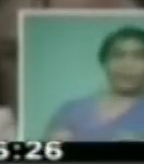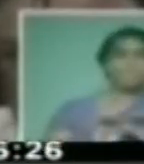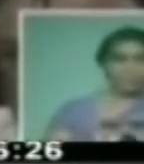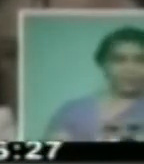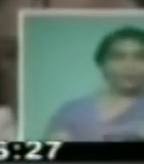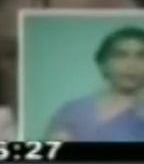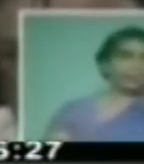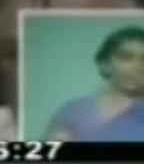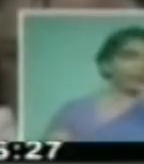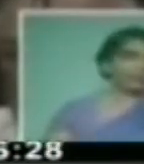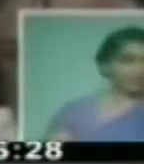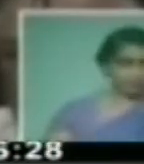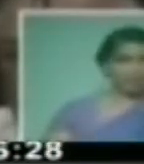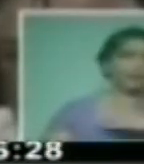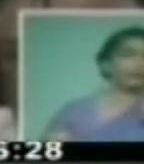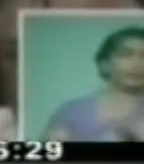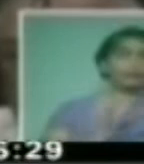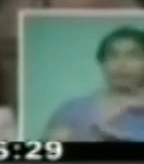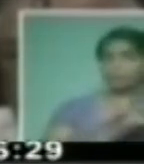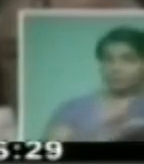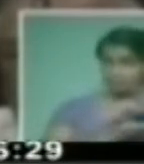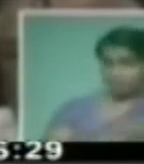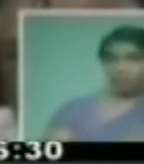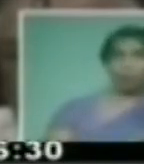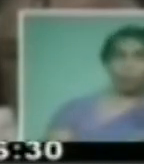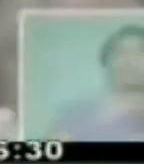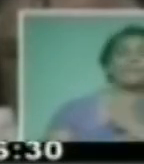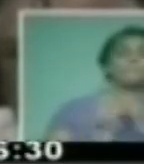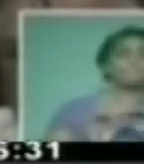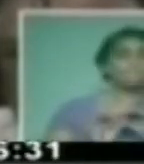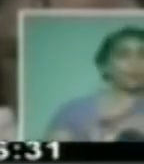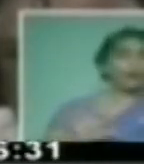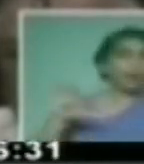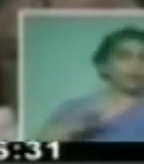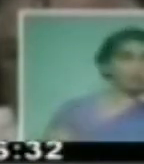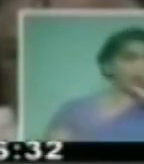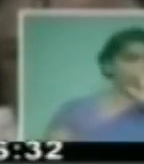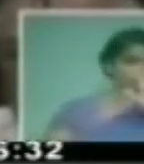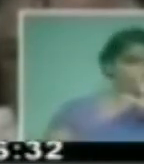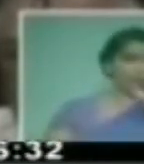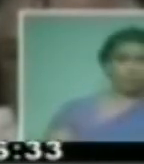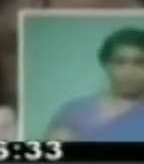பில்லியன் தேசிய ஹட்டேக்காய் ஸ்ரீலங்கன் குவான் சமாகம் ரூபியால் பில்லியன் ஹத்ஸிய அனுநம்மை